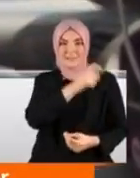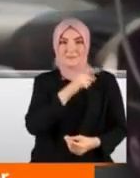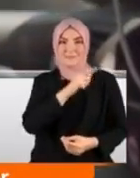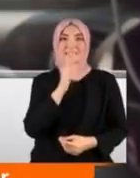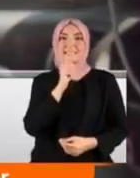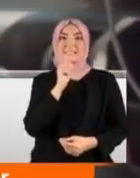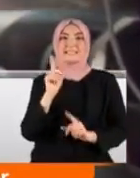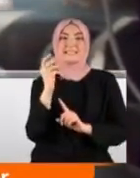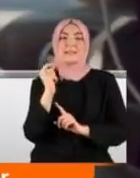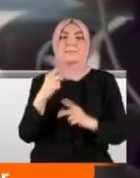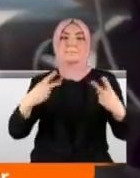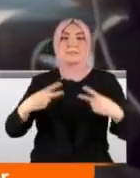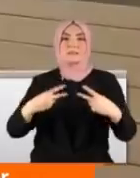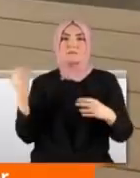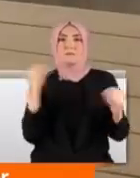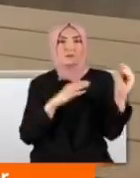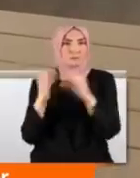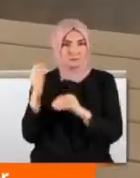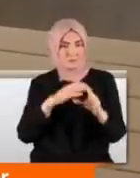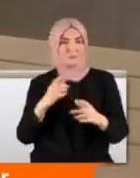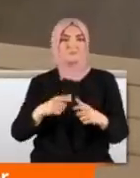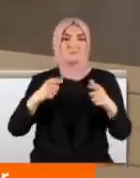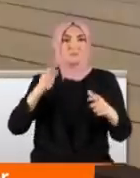ve arttırılmış gerçeklik vaat ediyor.